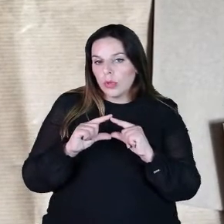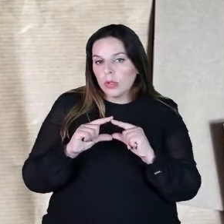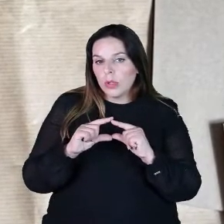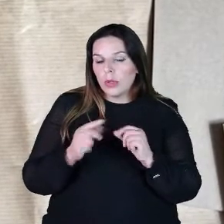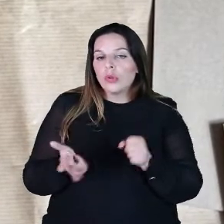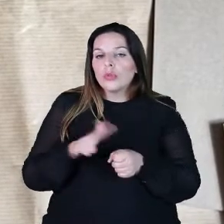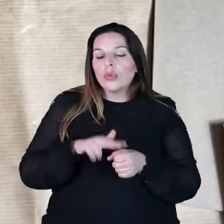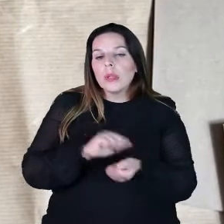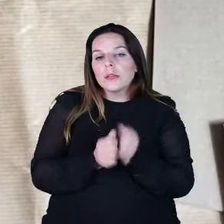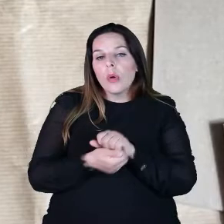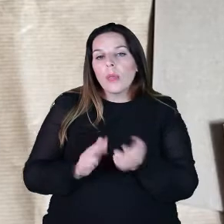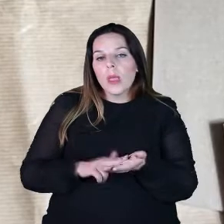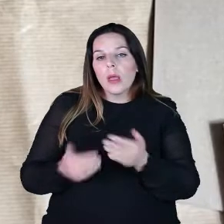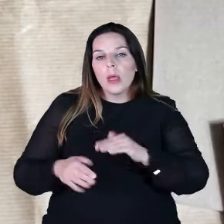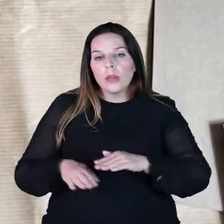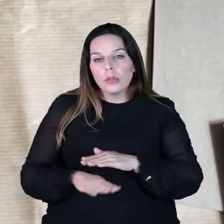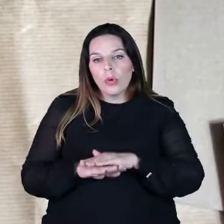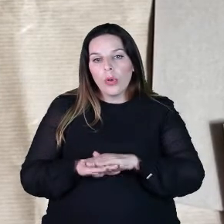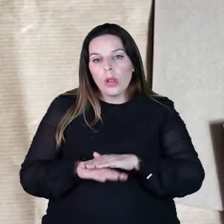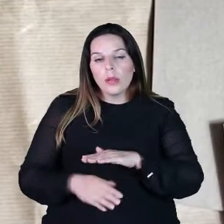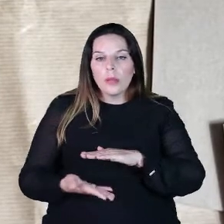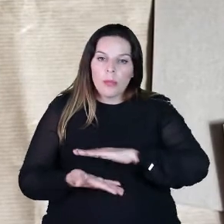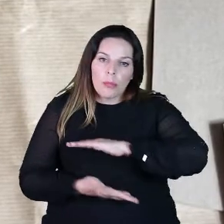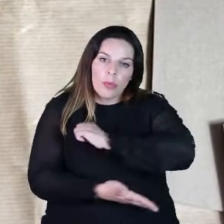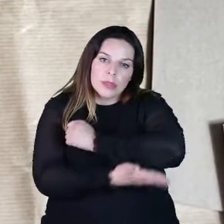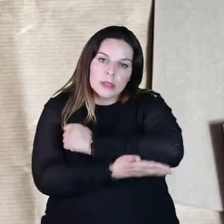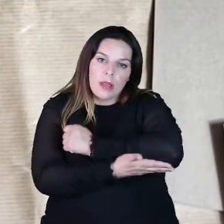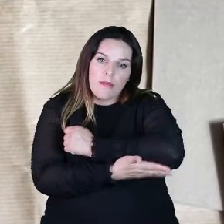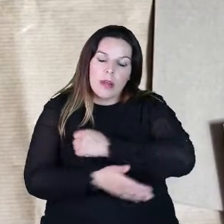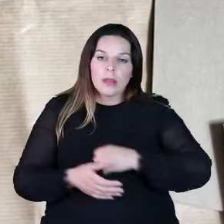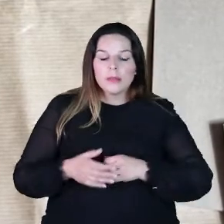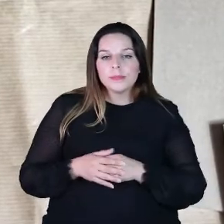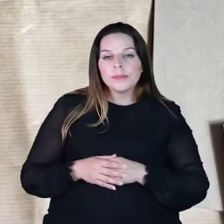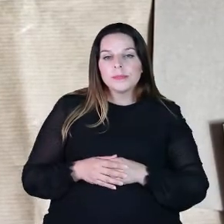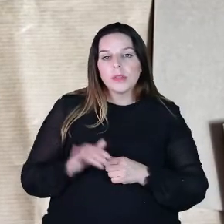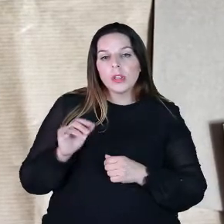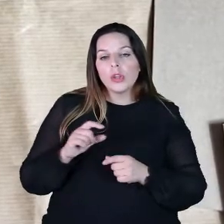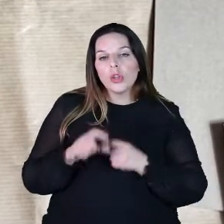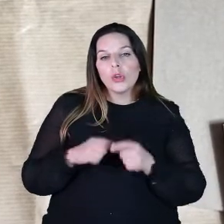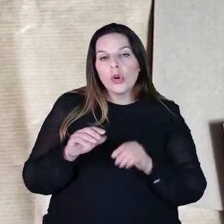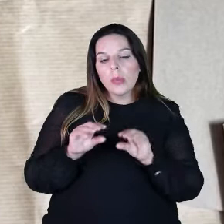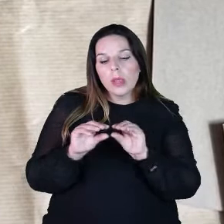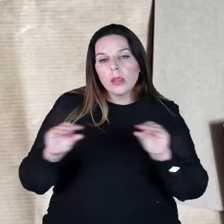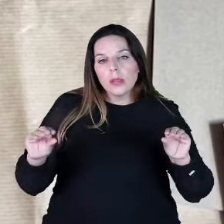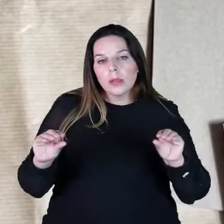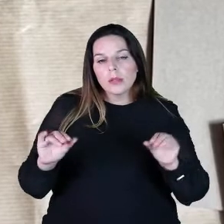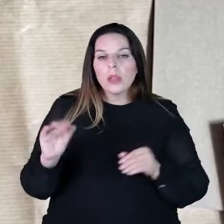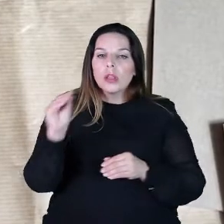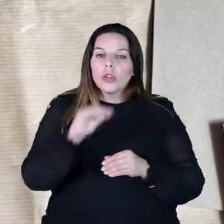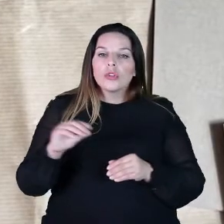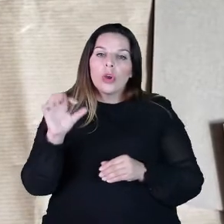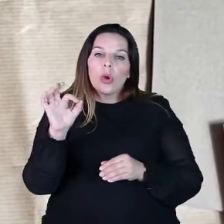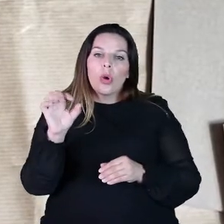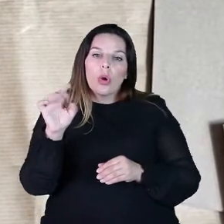drugimi. I robię taką kreskę. Wchodzi nam coś takiego. I jeszcze ogon,